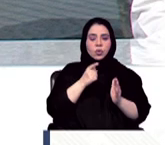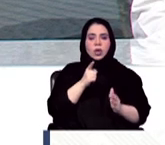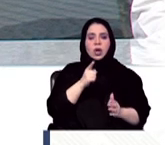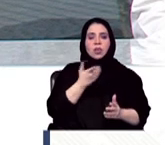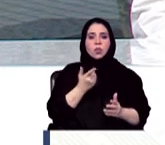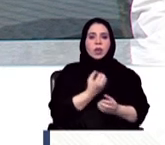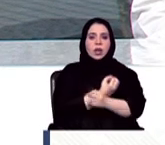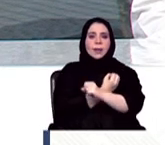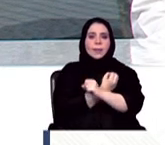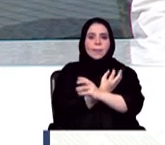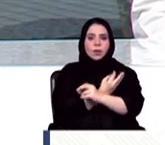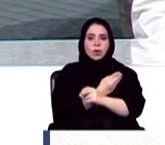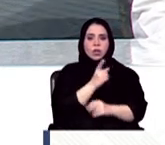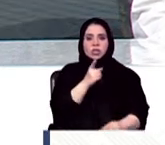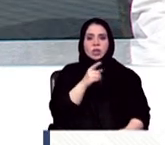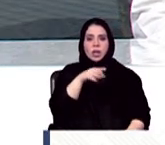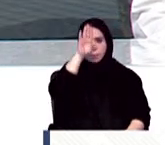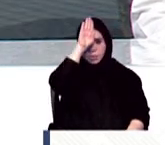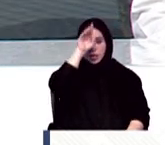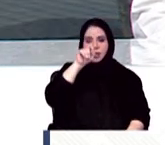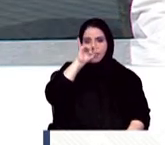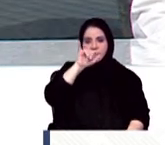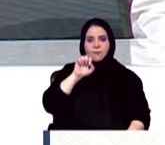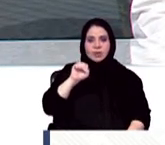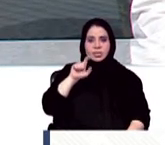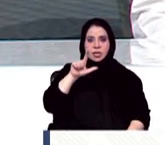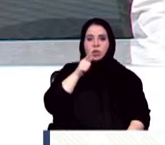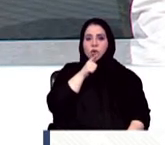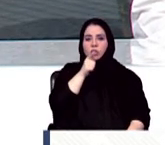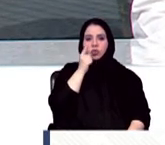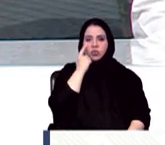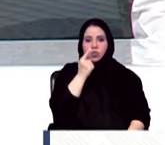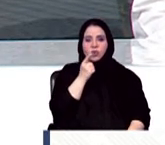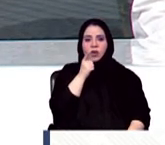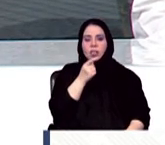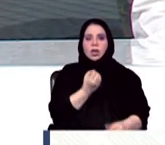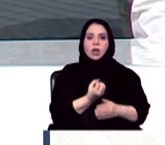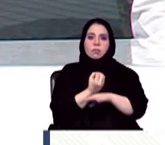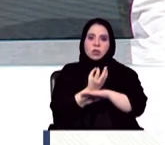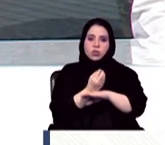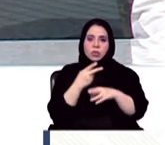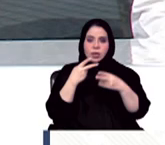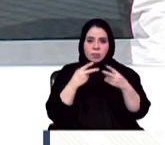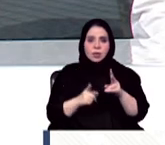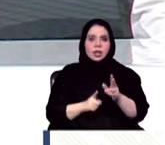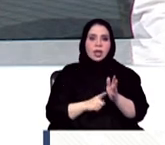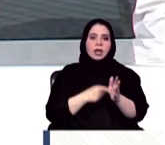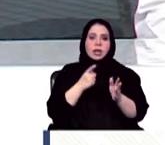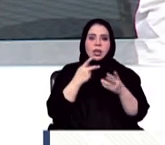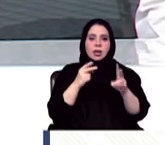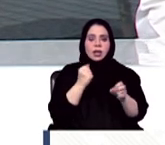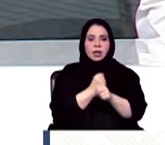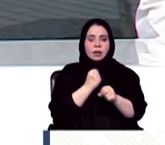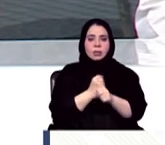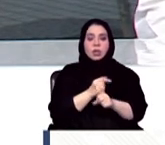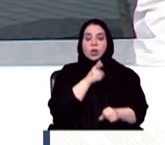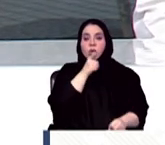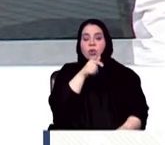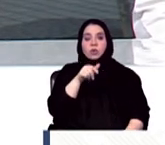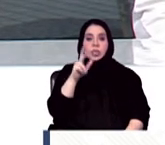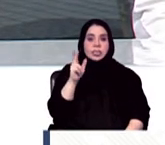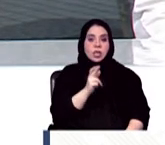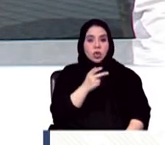كورنيش الملك فيصل وذلك للاطلاع على سير العمل بالمشروع بعد انطلاق الاعمال الانشائيه فيه